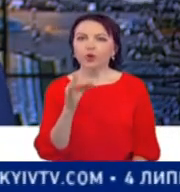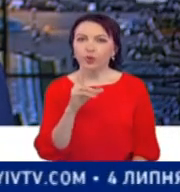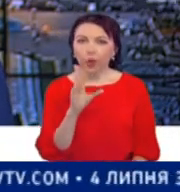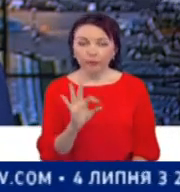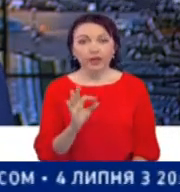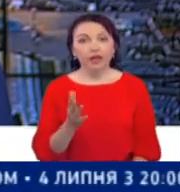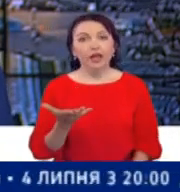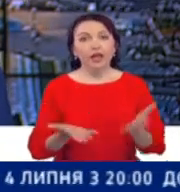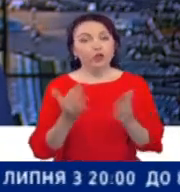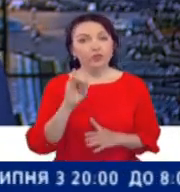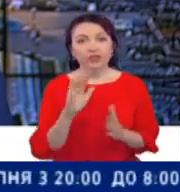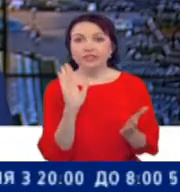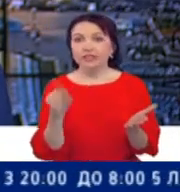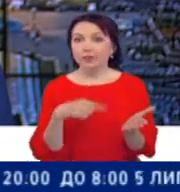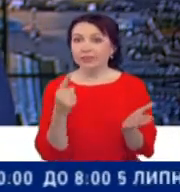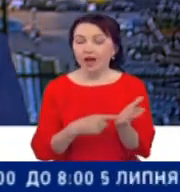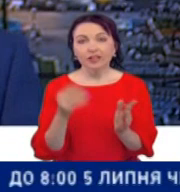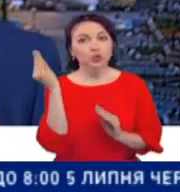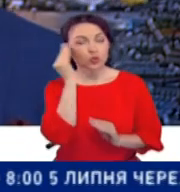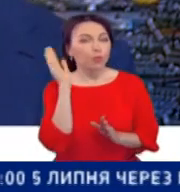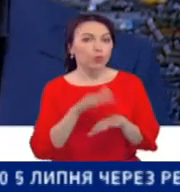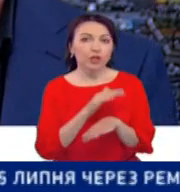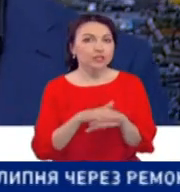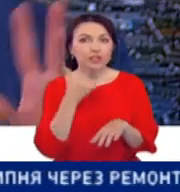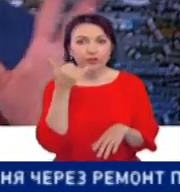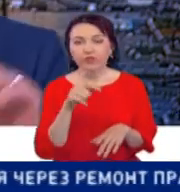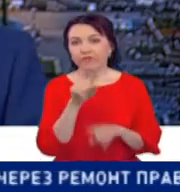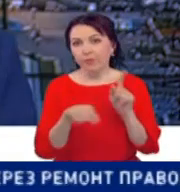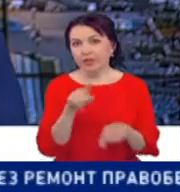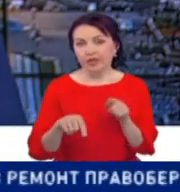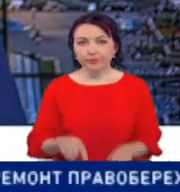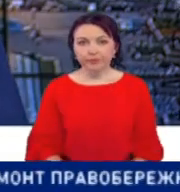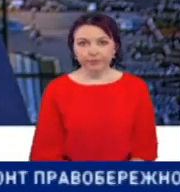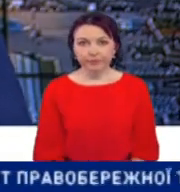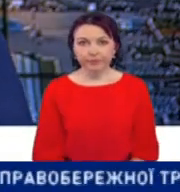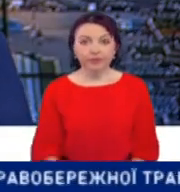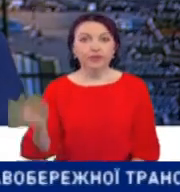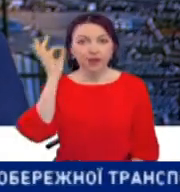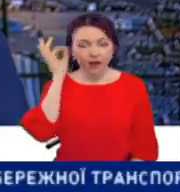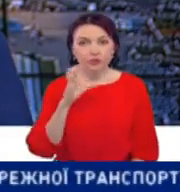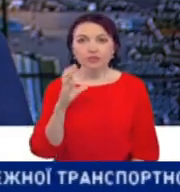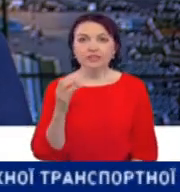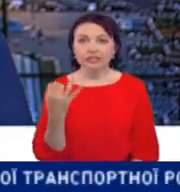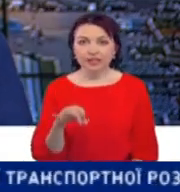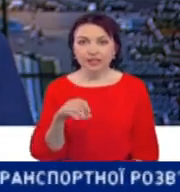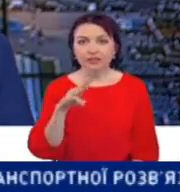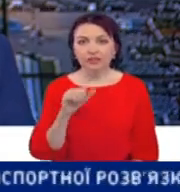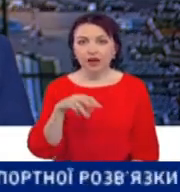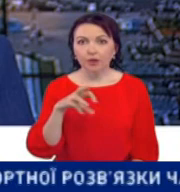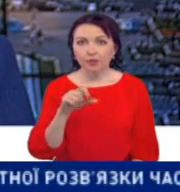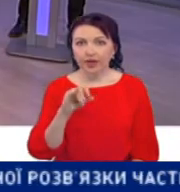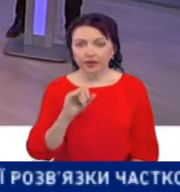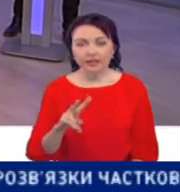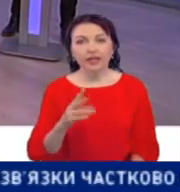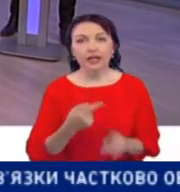якщо у вас є запитання, точки зору, будь ласка, телефонуйте, ставте свої запитання. Принагідно, знову ж таки, нагадую, Сергій Тамарін, керівник Київського